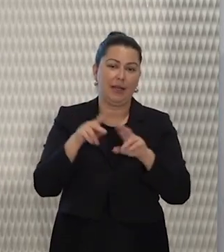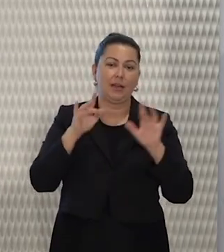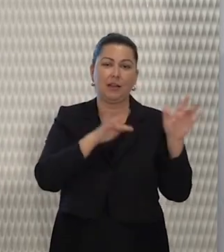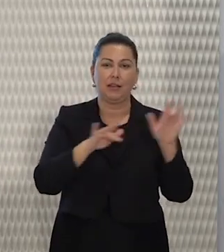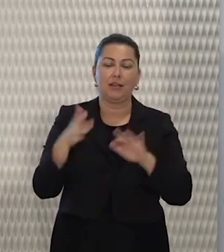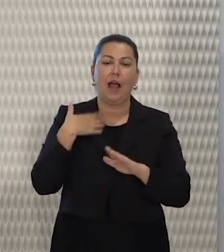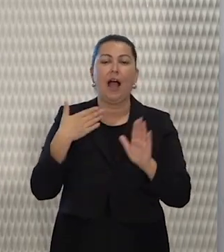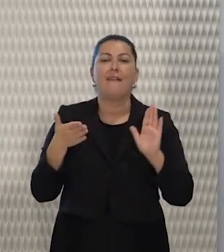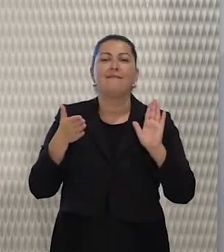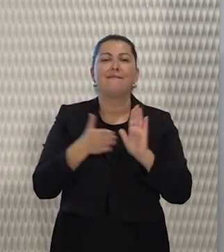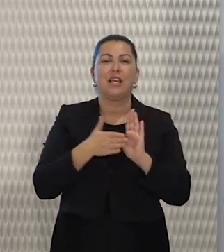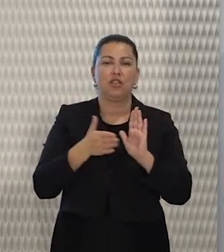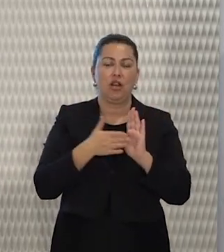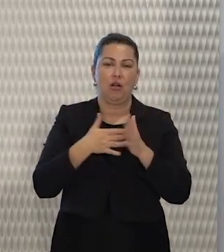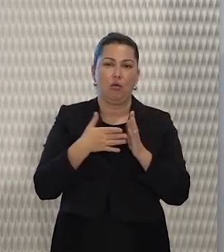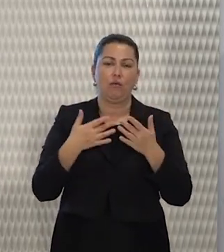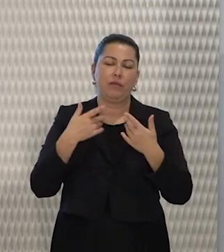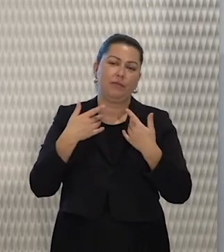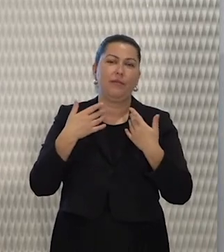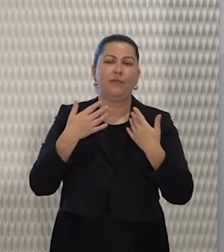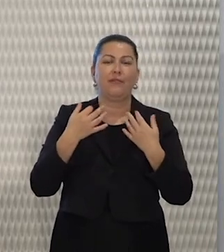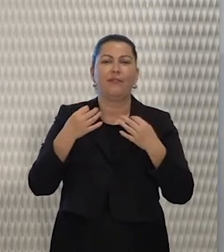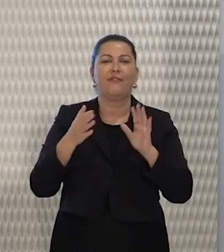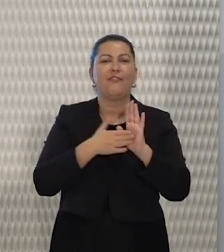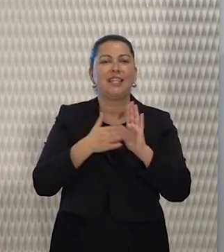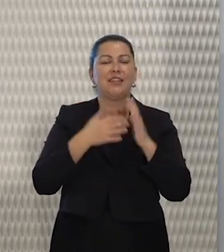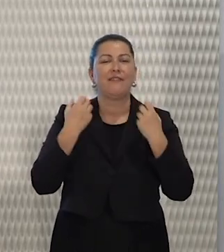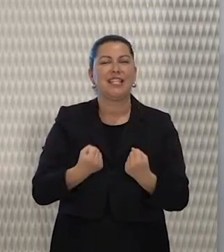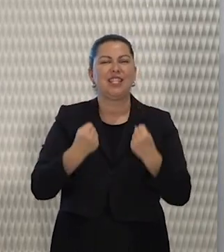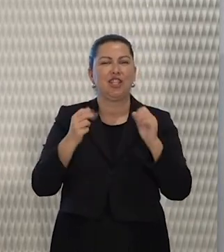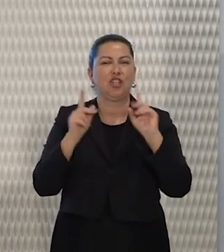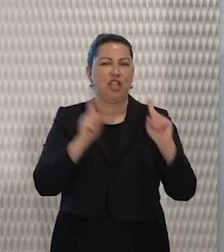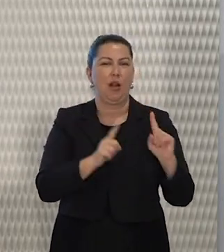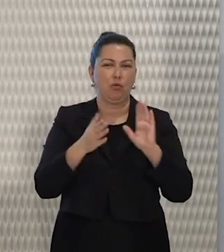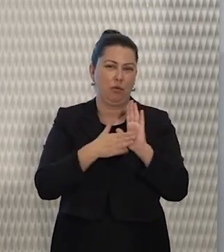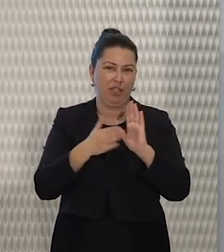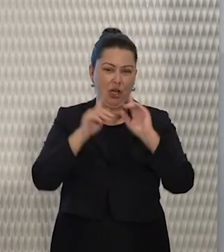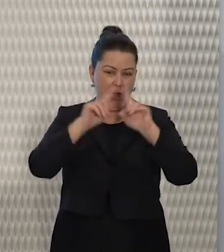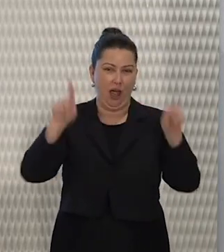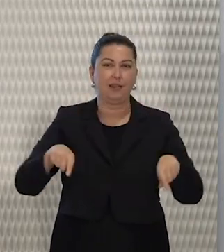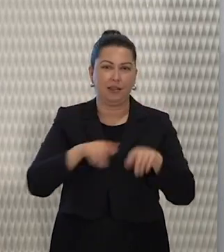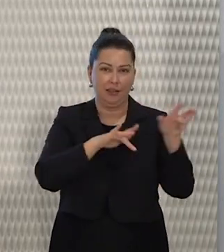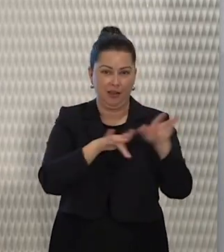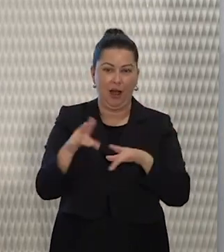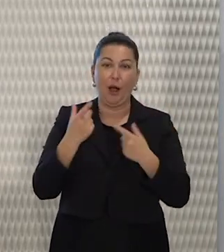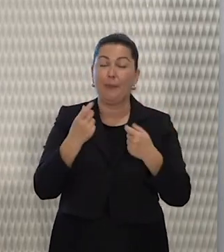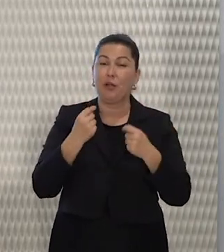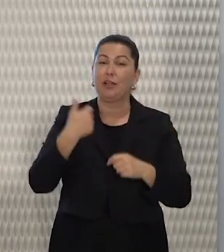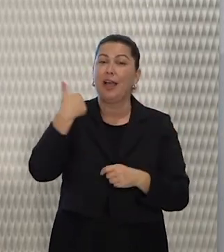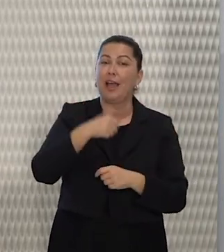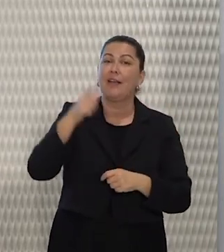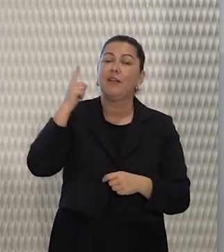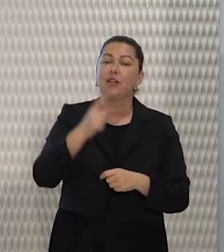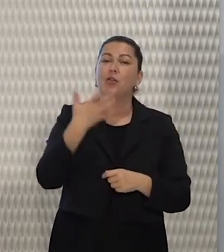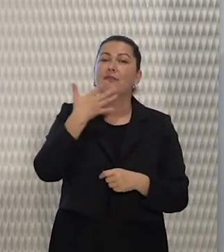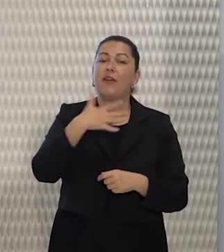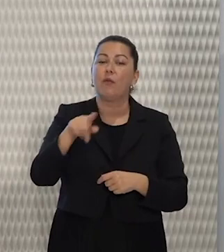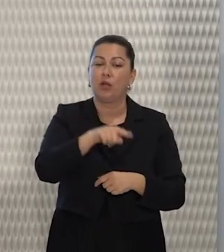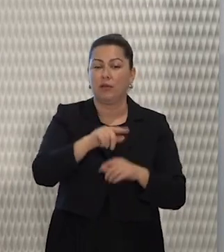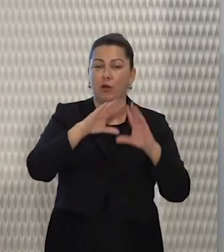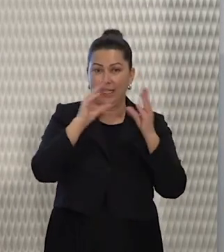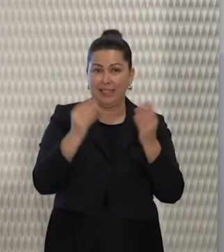sogenannten Feststellungsbescheid verfügen. Wenn man sich dann vorstellt, lediglich 11.500 von